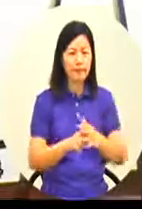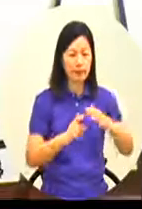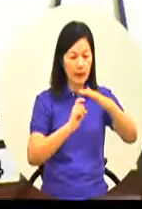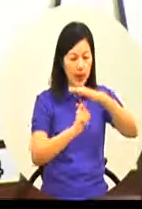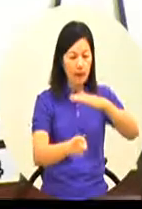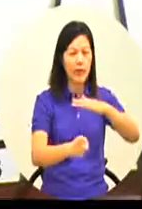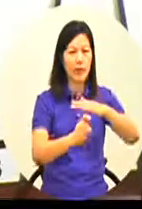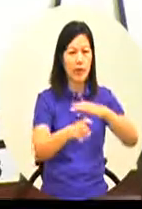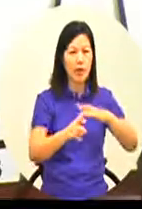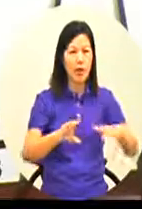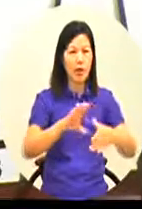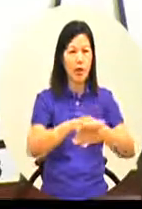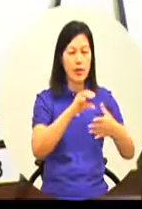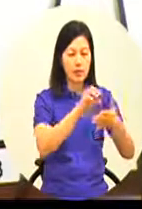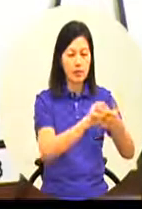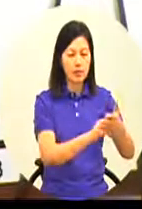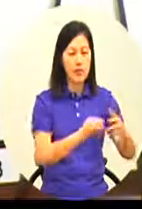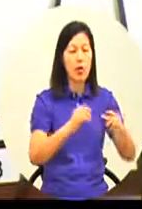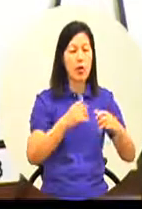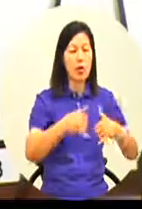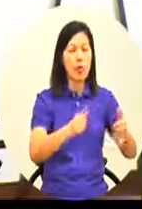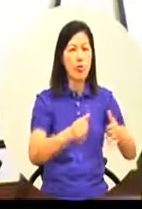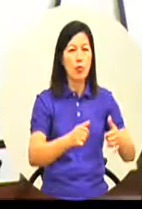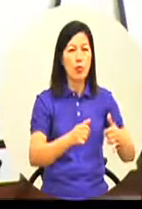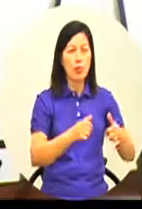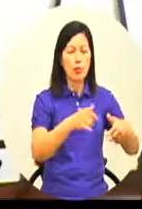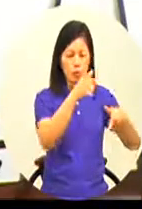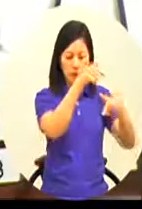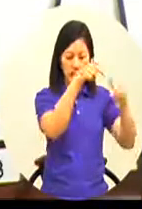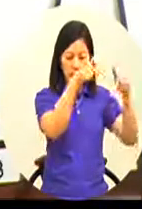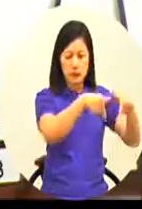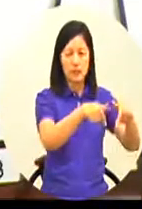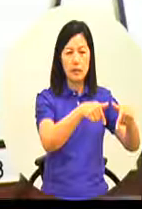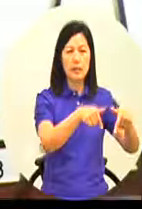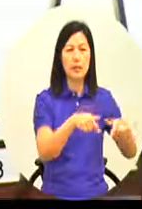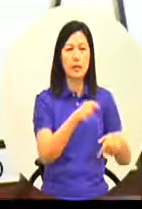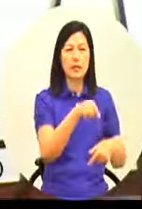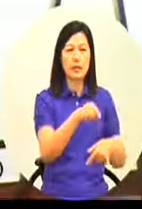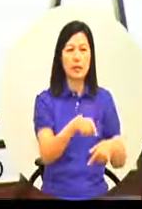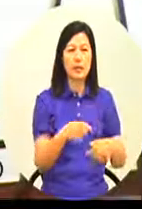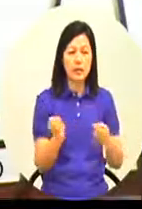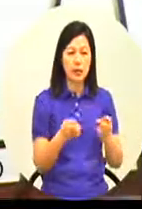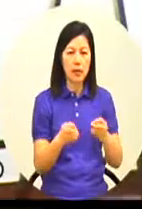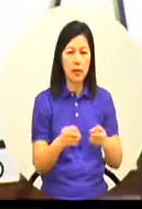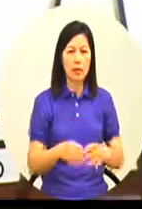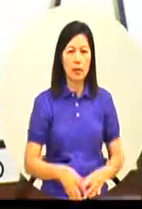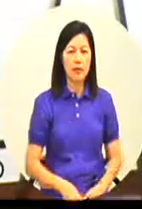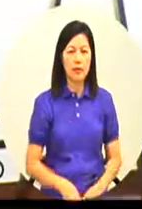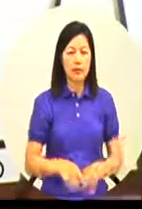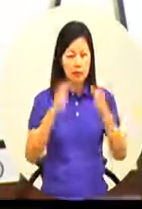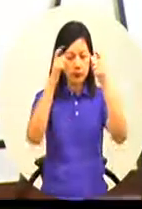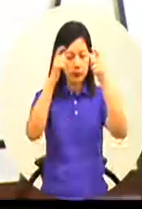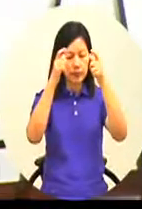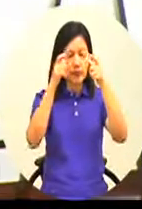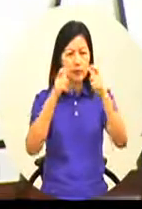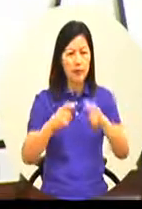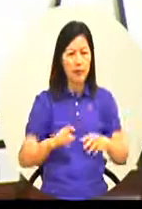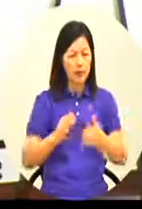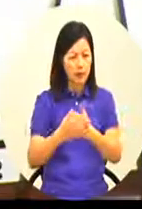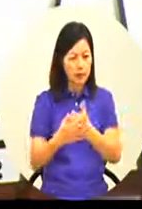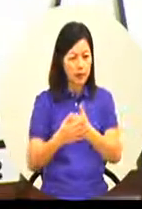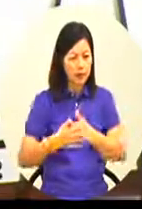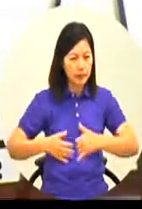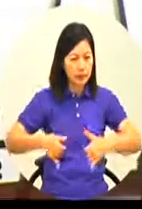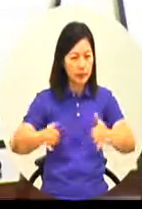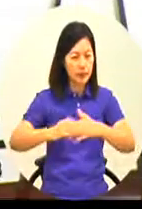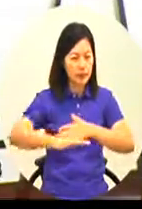以西这两段我们拿来做一个检讨，其实这个其实是高雄市政府在维护的这个道路的路面，那我们也做了一